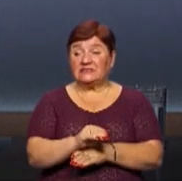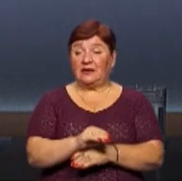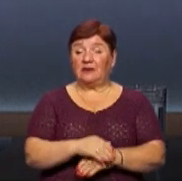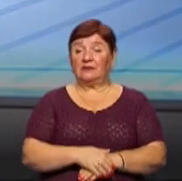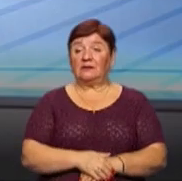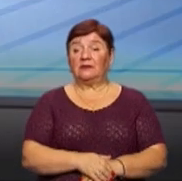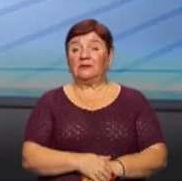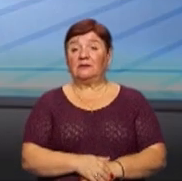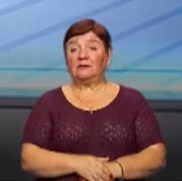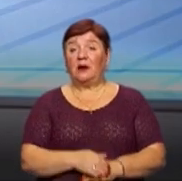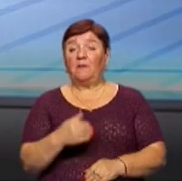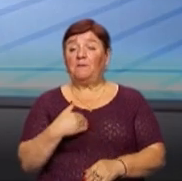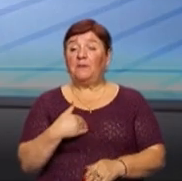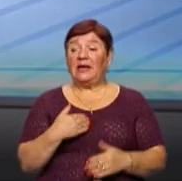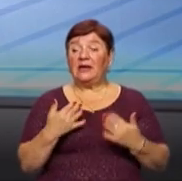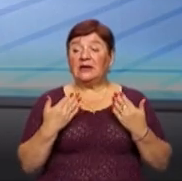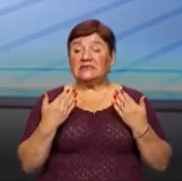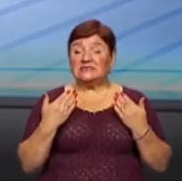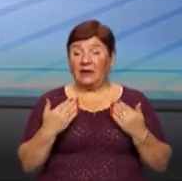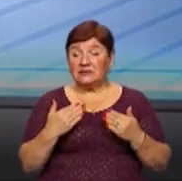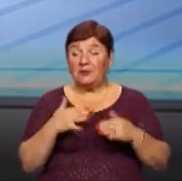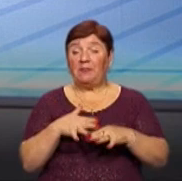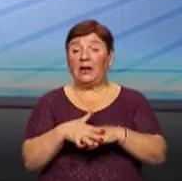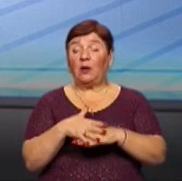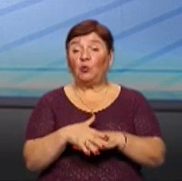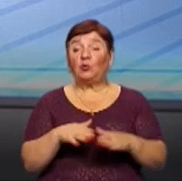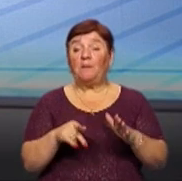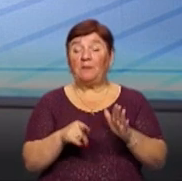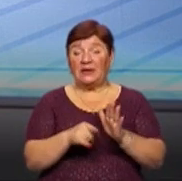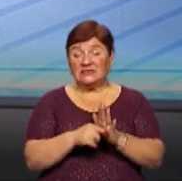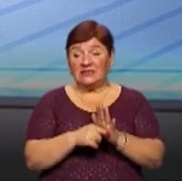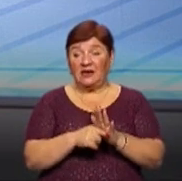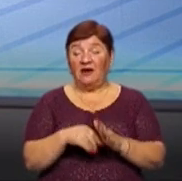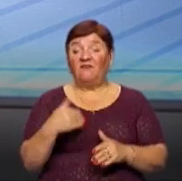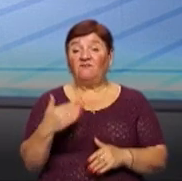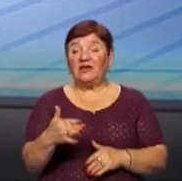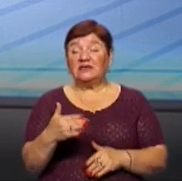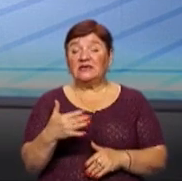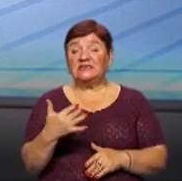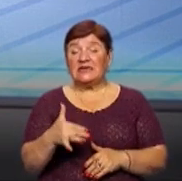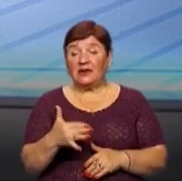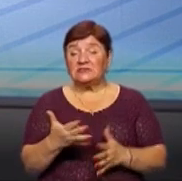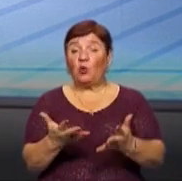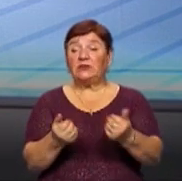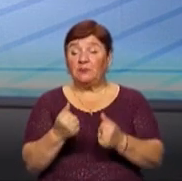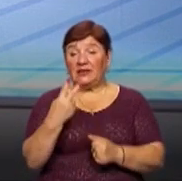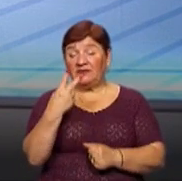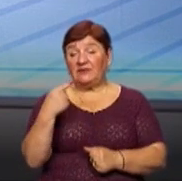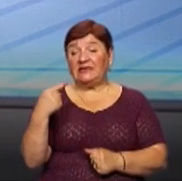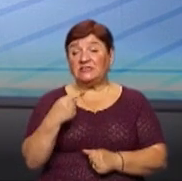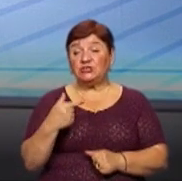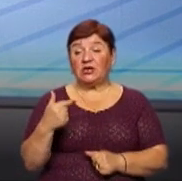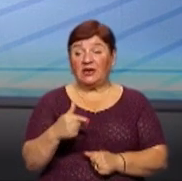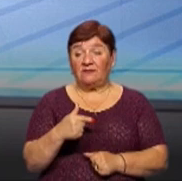По військовій індексації. Ми зараз здійснили перерахунки пенсії. Працівникам МВС. МВС, так. І ви вже зараз їх отримали, оці доплати 2000